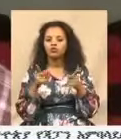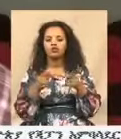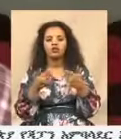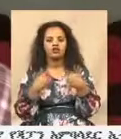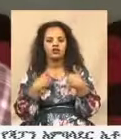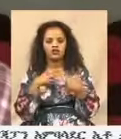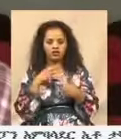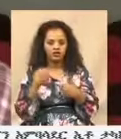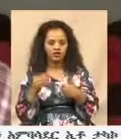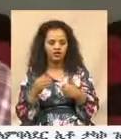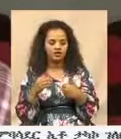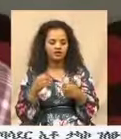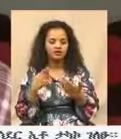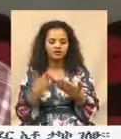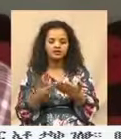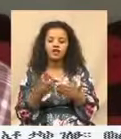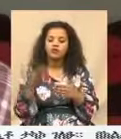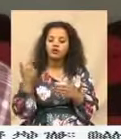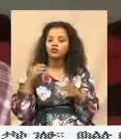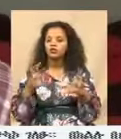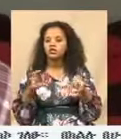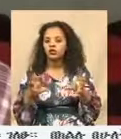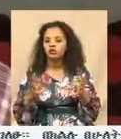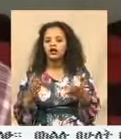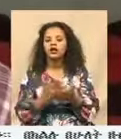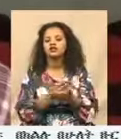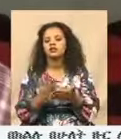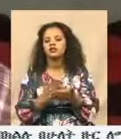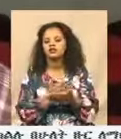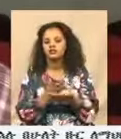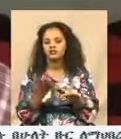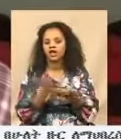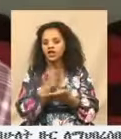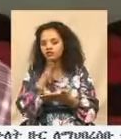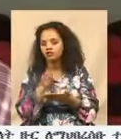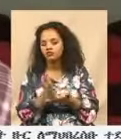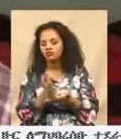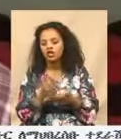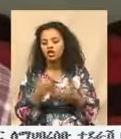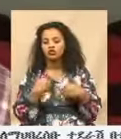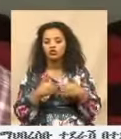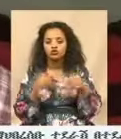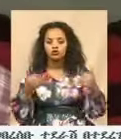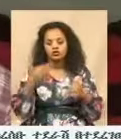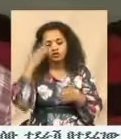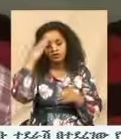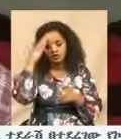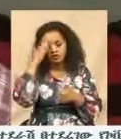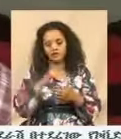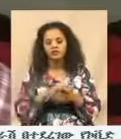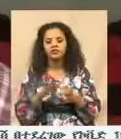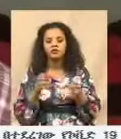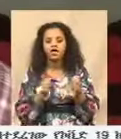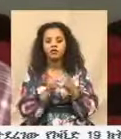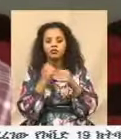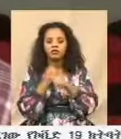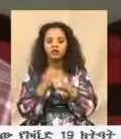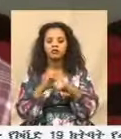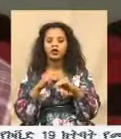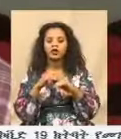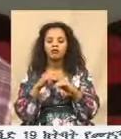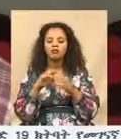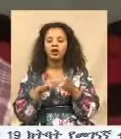እንዳለውና ከዚህ በፊት የነበርነው ሚዲያዎቹን ባሳተፍና ባላሳተፍን ቁጥር ላይ ያለውን ልዩነቱን ስለምናውቅ ሚዲያ ጋር መስራት ማለት